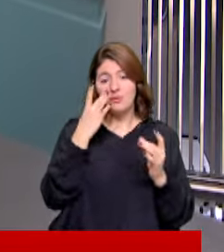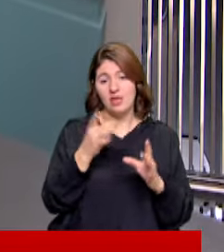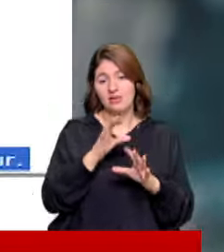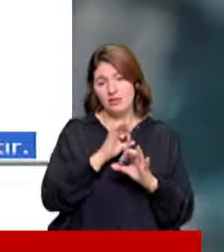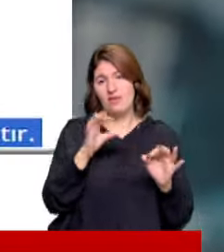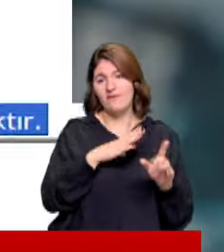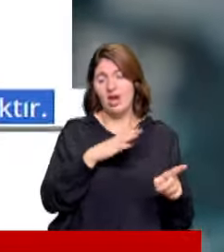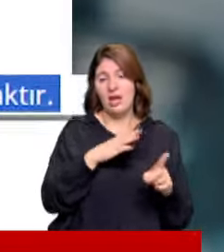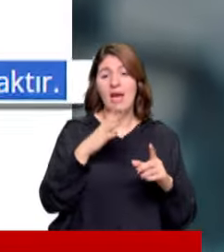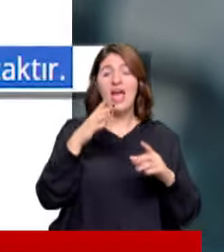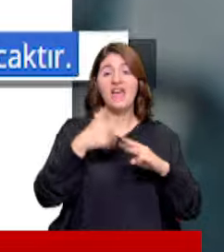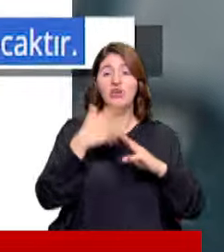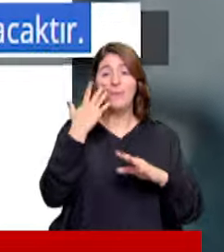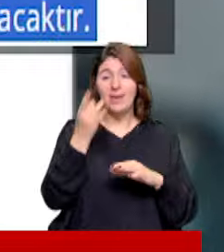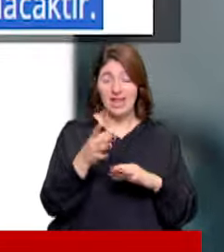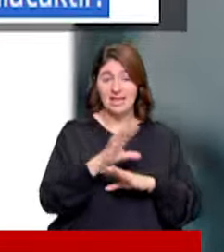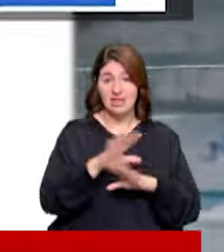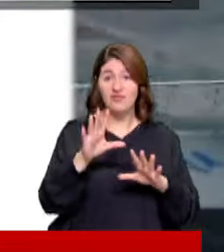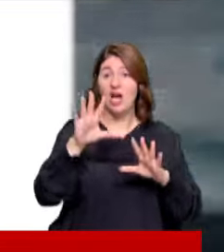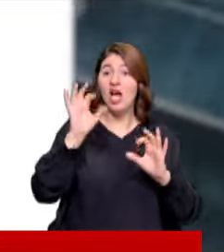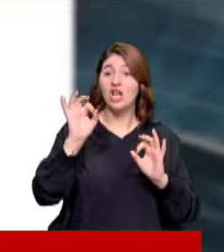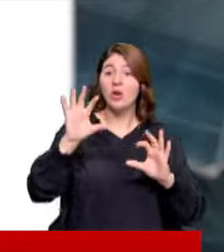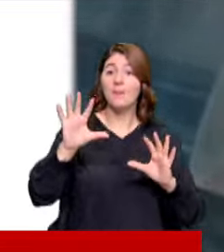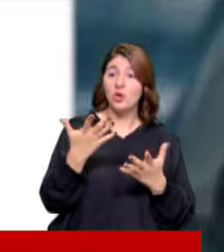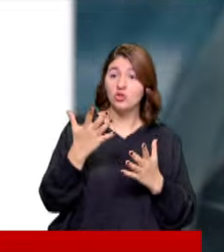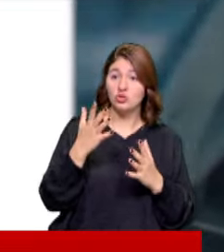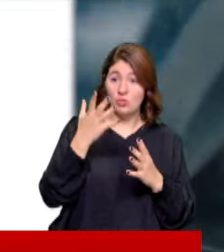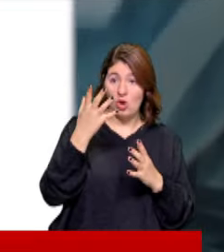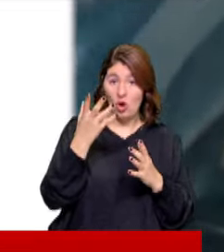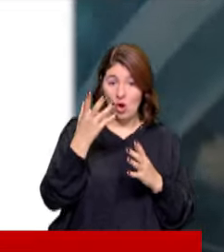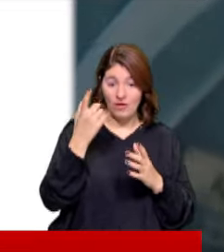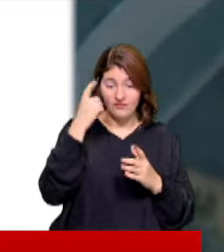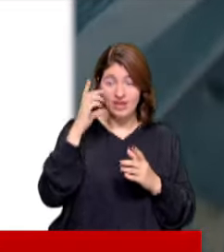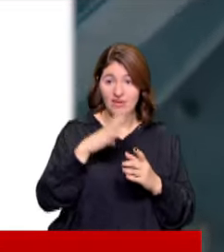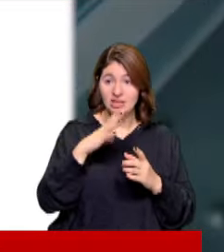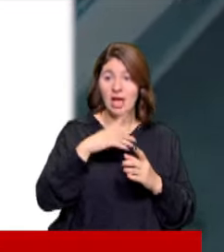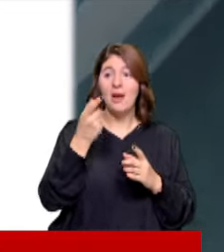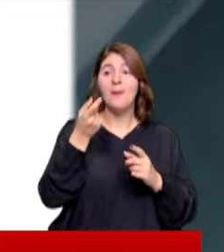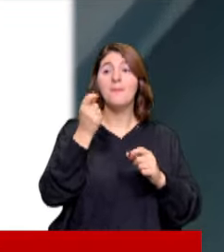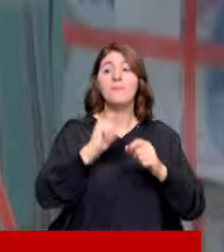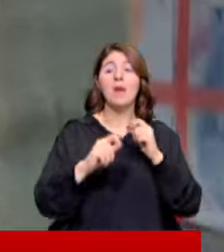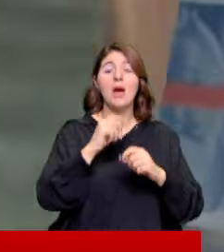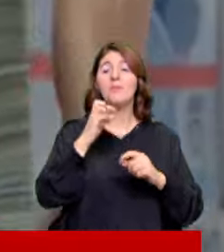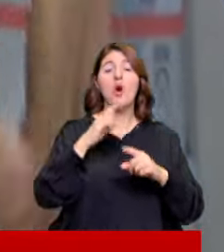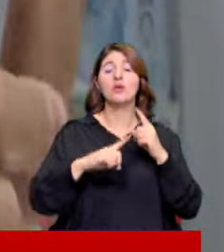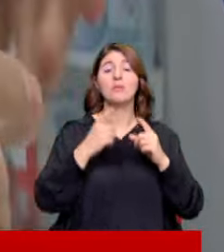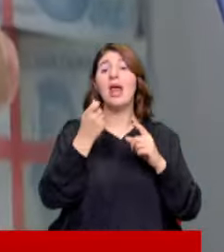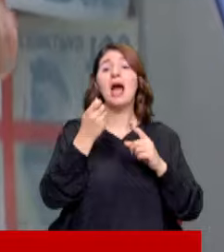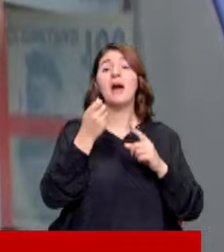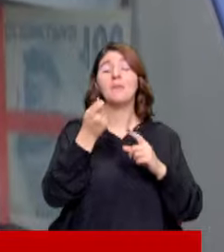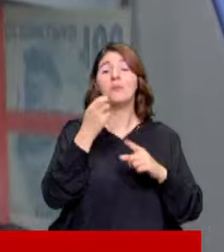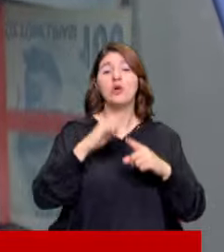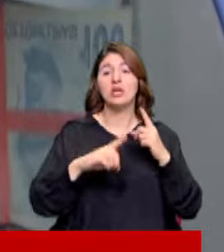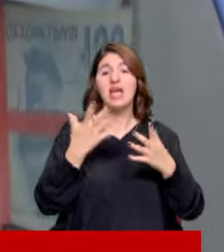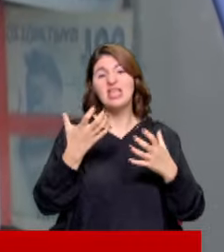biçimde var. Enflasyonda belirgin ve kalıcı bir bozulma öngörülmesi durumunda ise para politikası duruşu sıkılaştırılacaktır. Bakın bugün